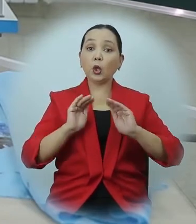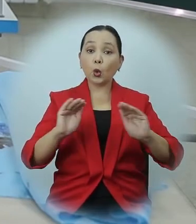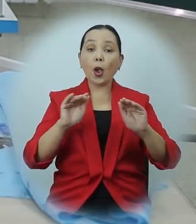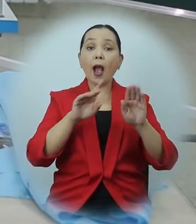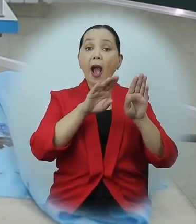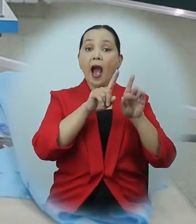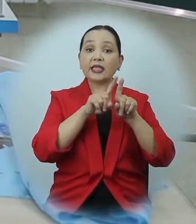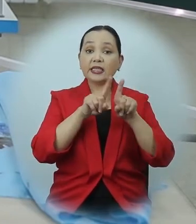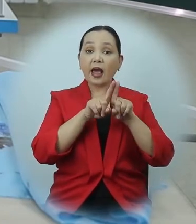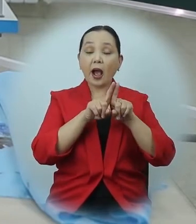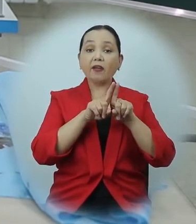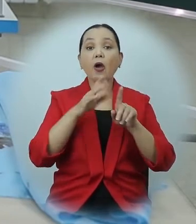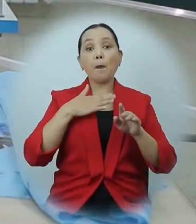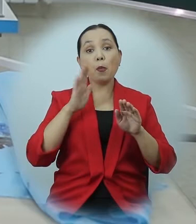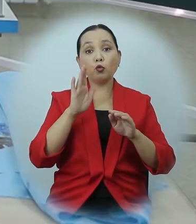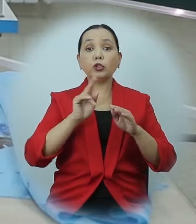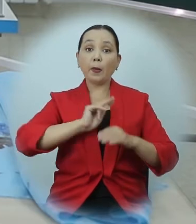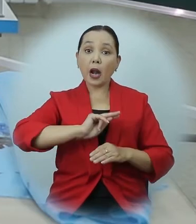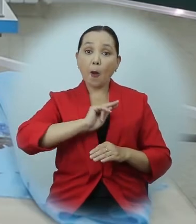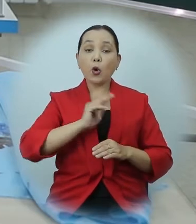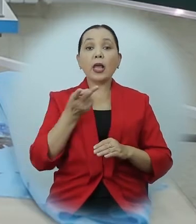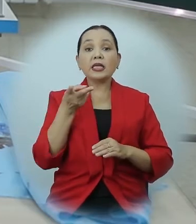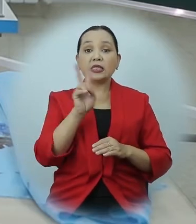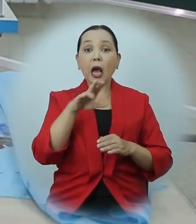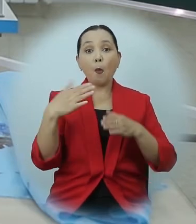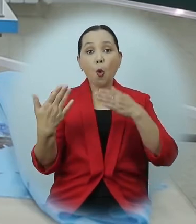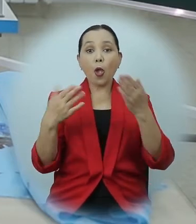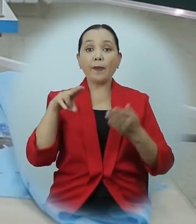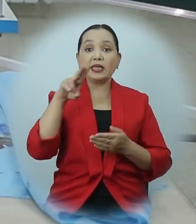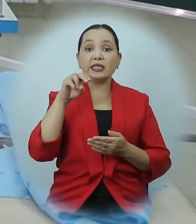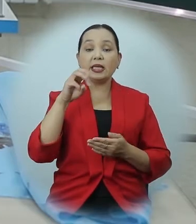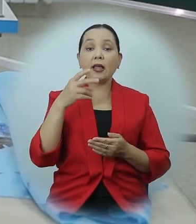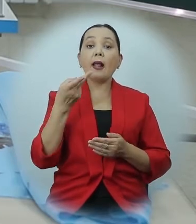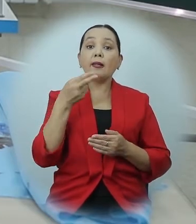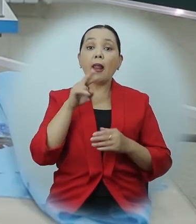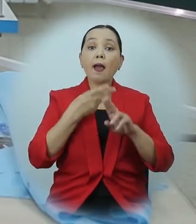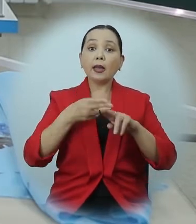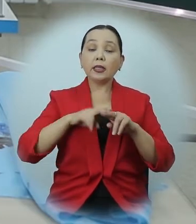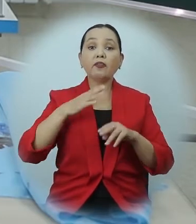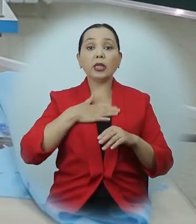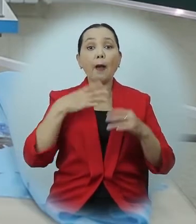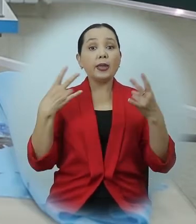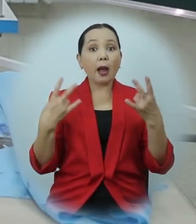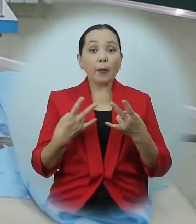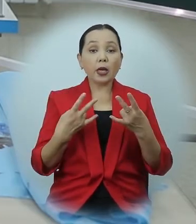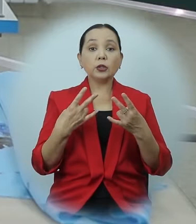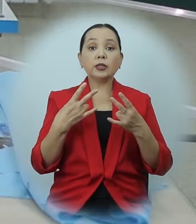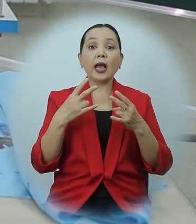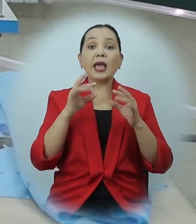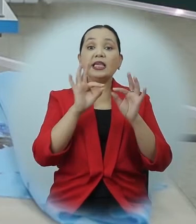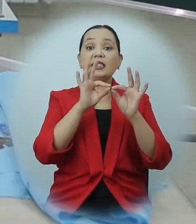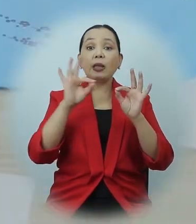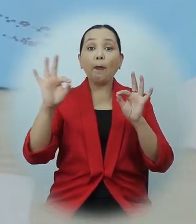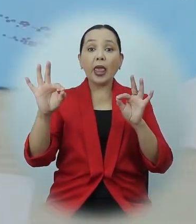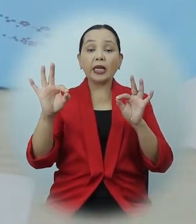абсолютно одинаковые, мы будем работать с одной любой деталью. Для этого нам необходимо